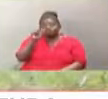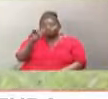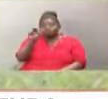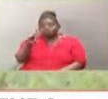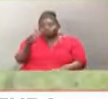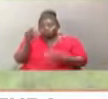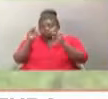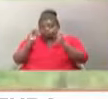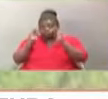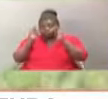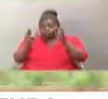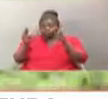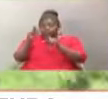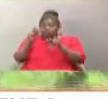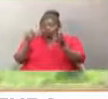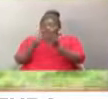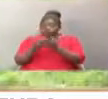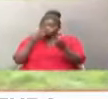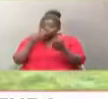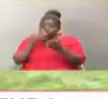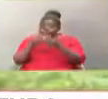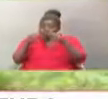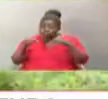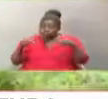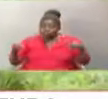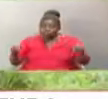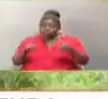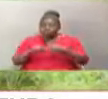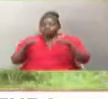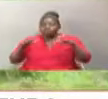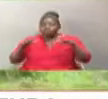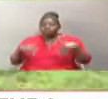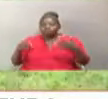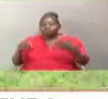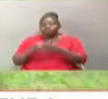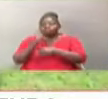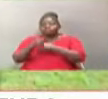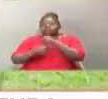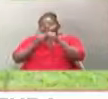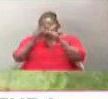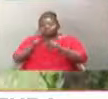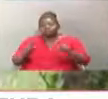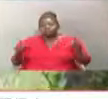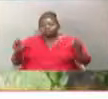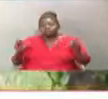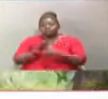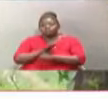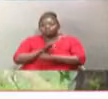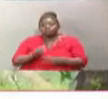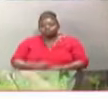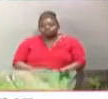yayagaliza bannayuganda bonna ssekukkulu ennungi era ey'essanyu n'omwaka omugya ogw'emirembe.